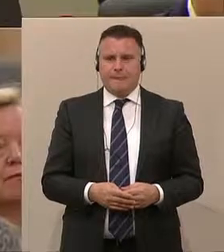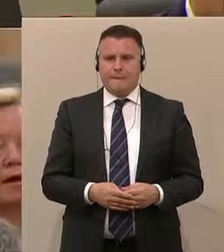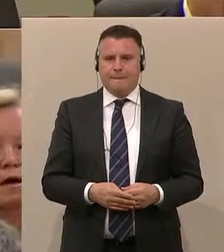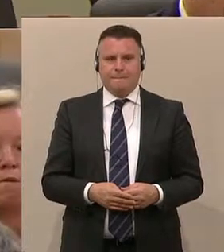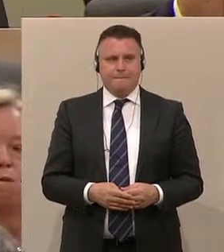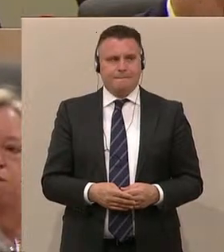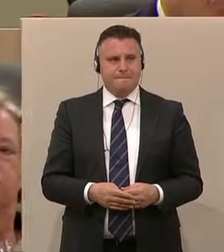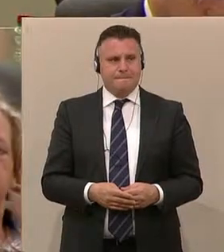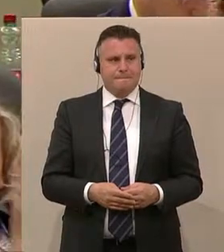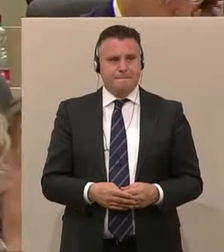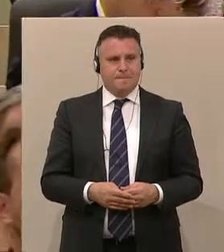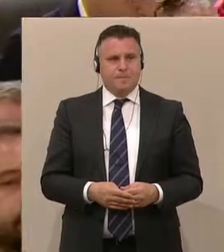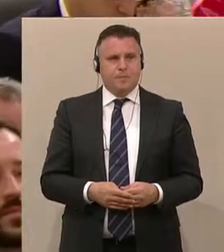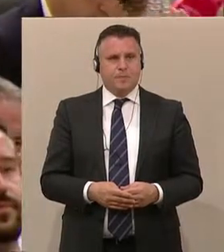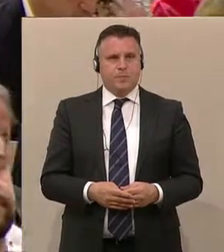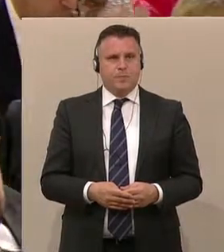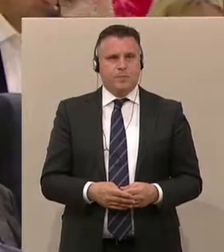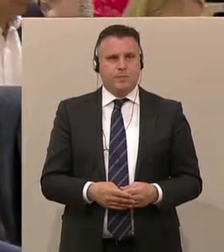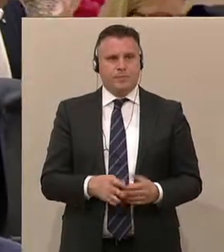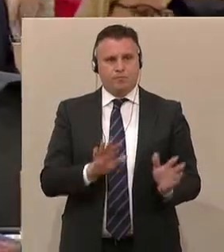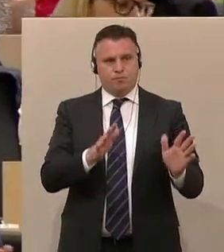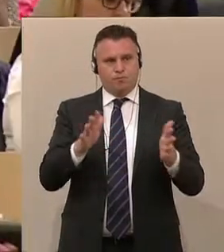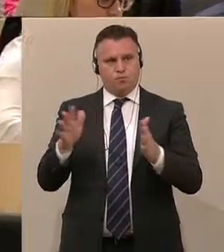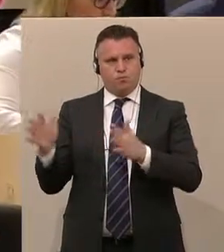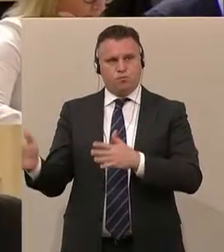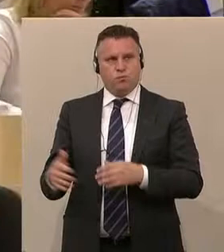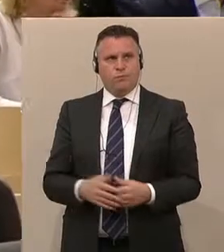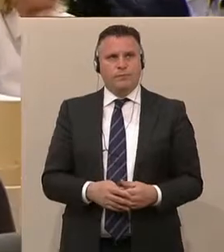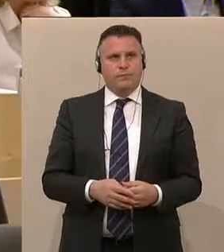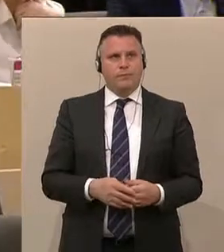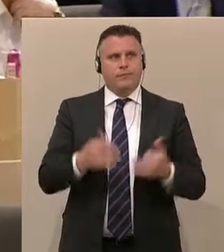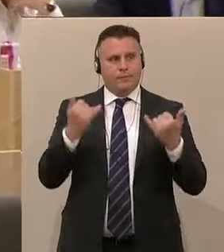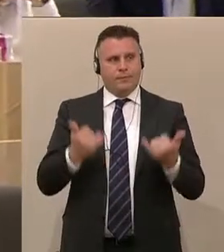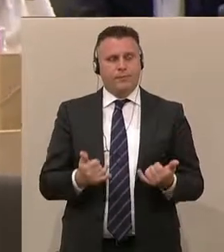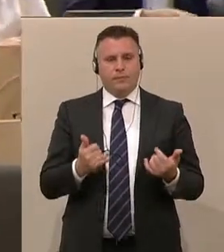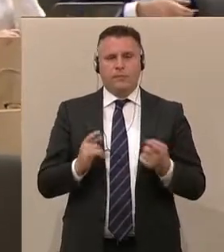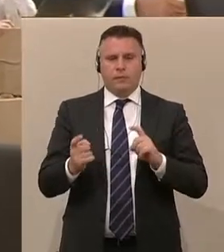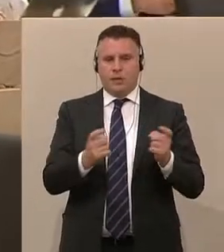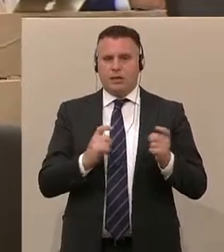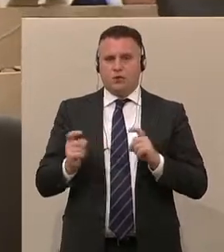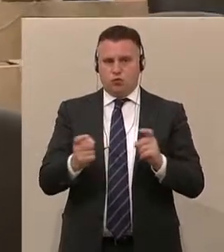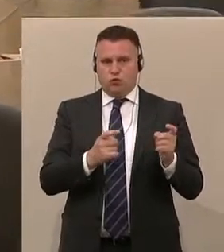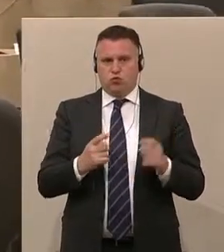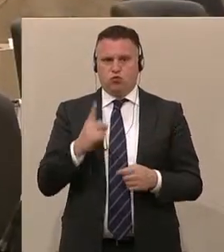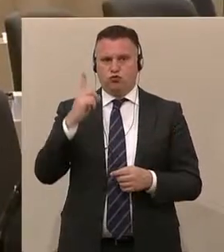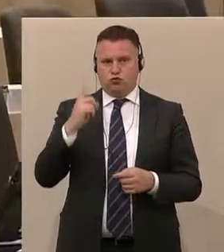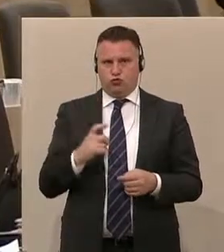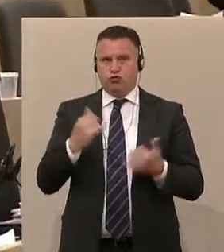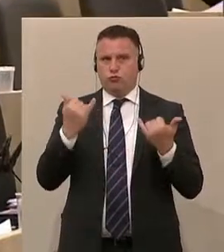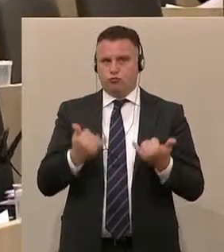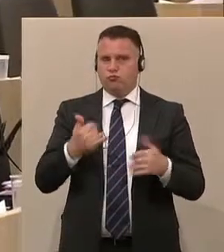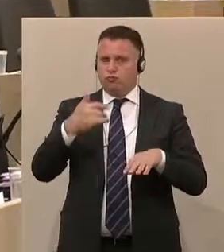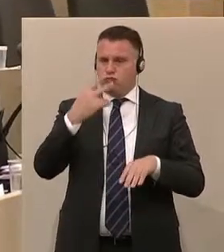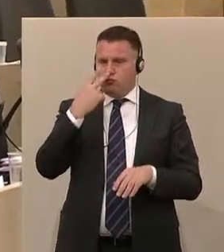Er wolle sich als Vermittler zwischen der Stadt Wien und der UNESCO auftreten und wünsche sich eine Rückkehr zu